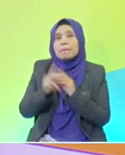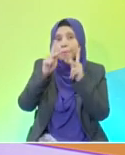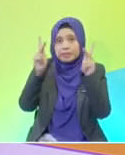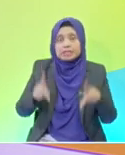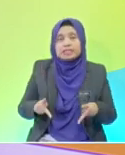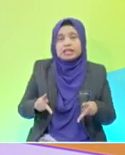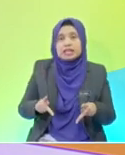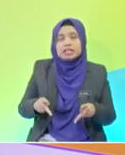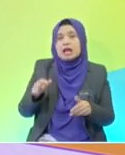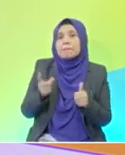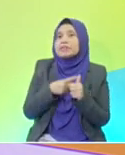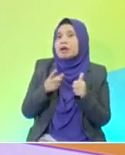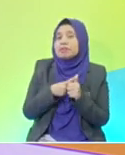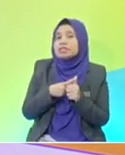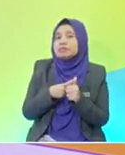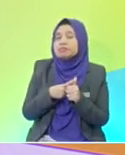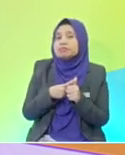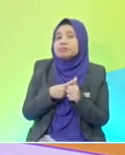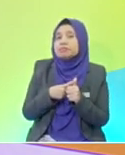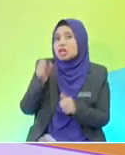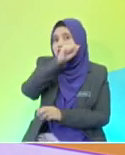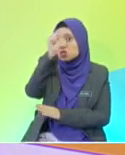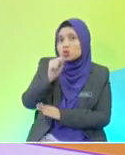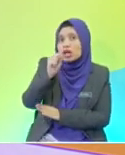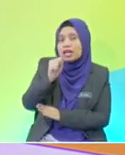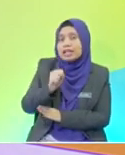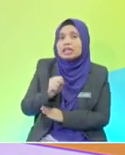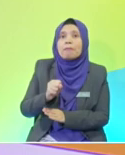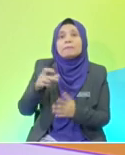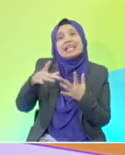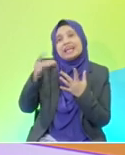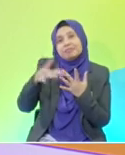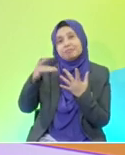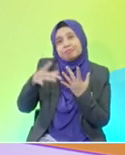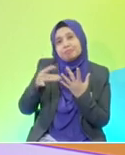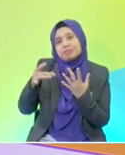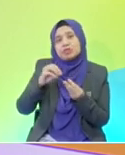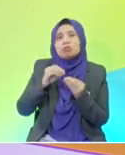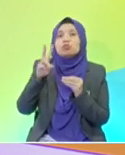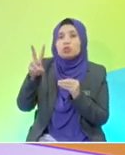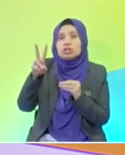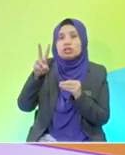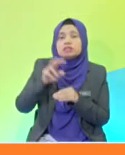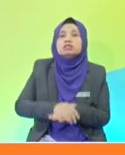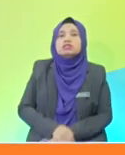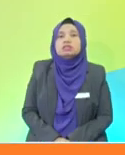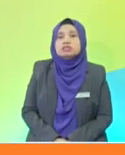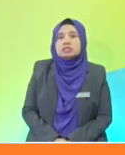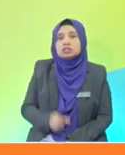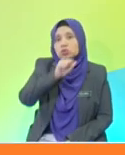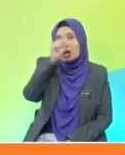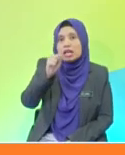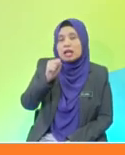silat SPM yang pertama yang kita meramalkan sebagai soal Anika pilihan yang kedua kita namakan sebagai soalan